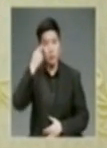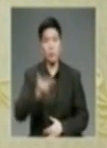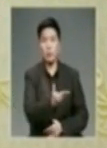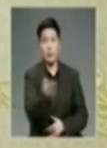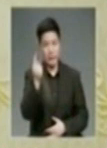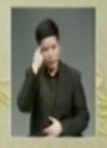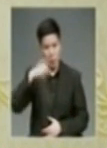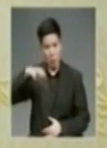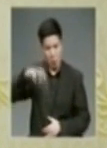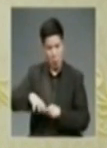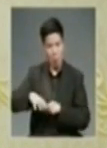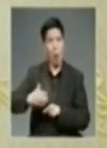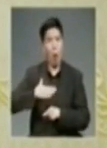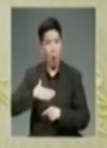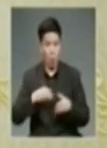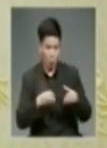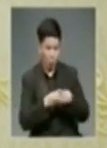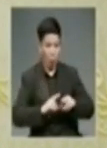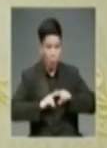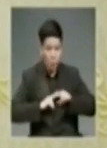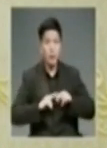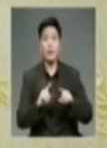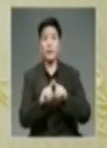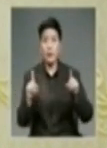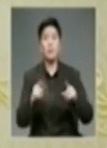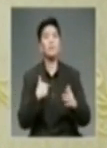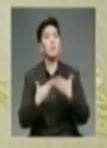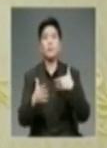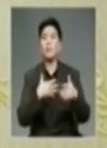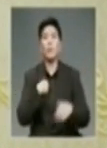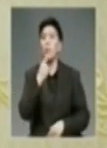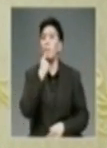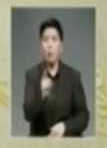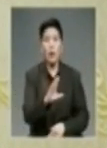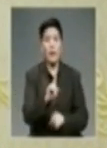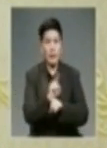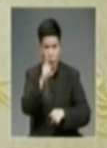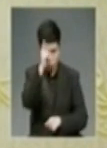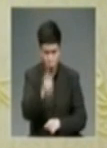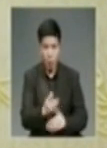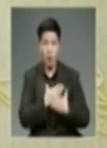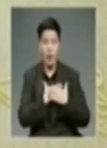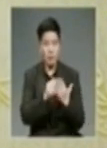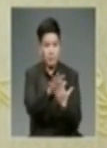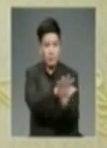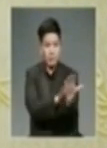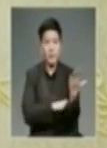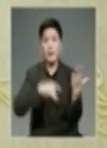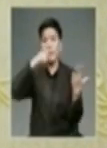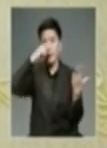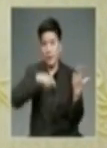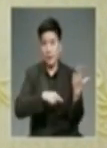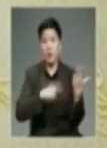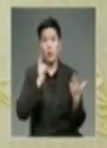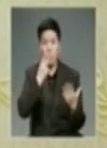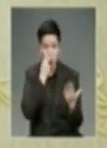เององค์กรตัวเองนะครับก็ผมไม่ได้ว่าใครนะทุกคนต้องรักองค์กรของตัวเองแต่ต้องรักประเทศชาติด้วยแล้วก็มองปัญหาของประเท